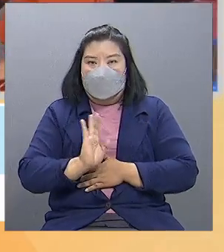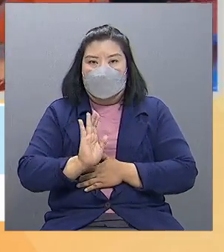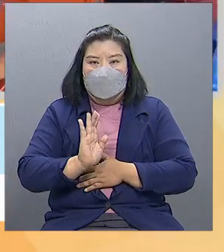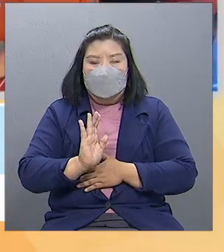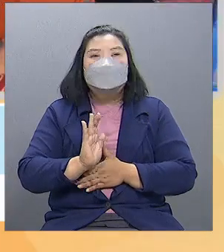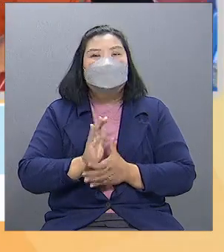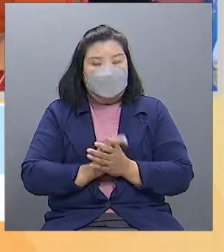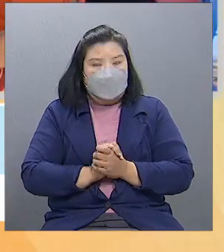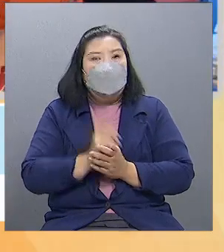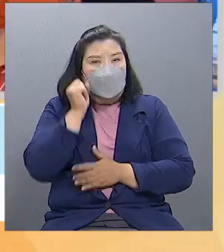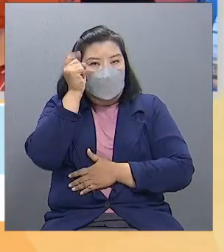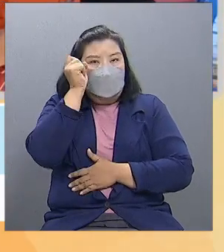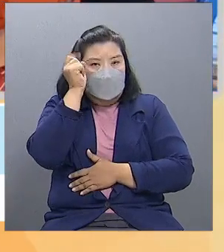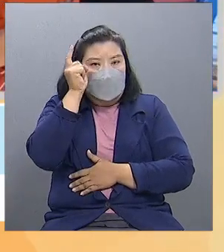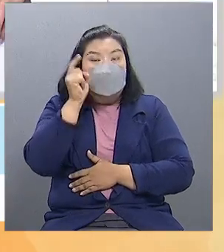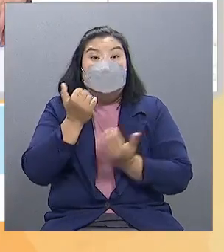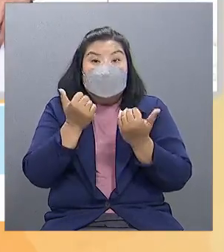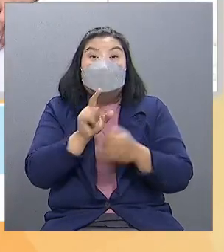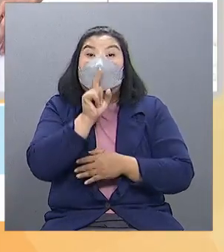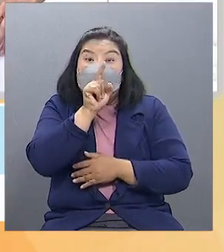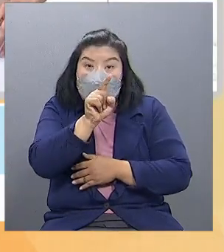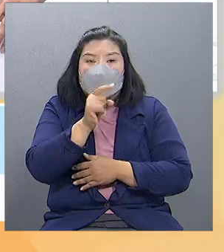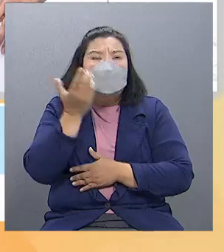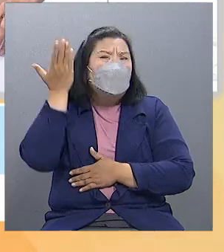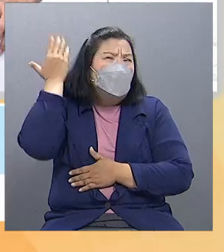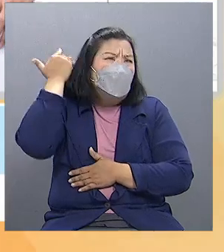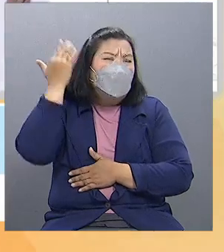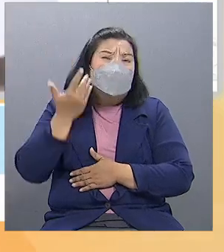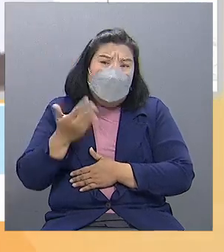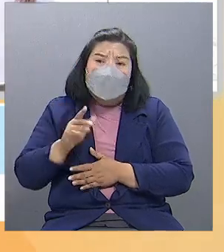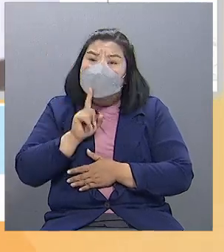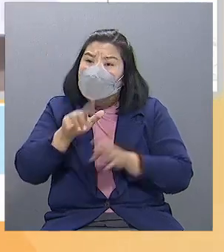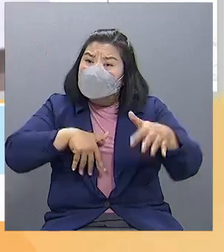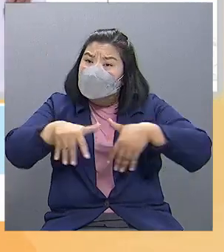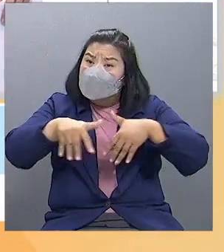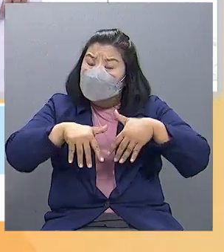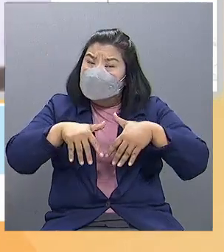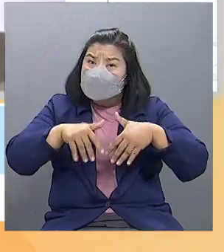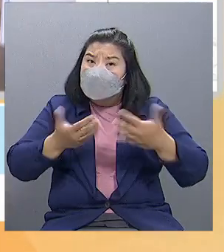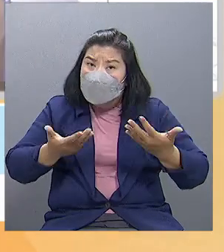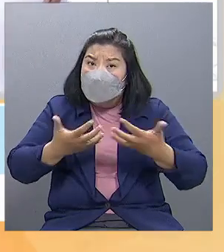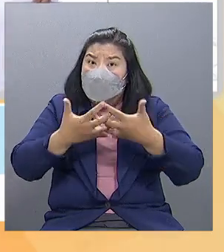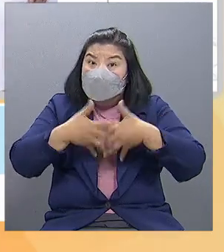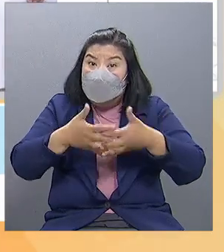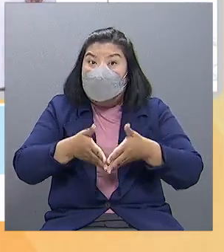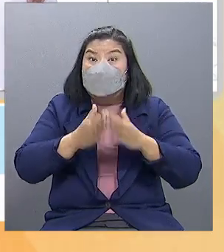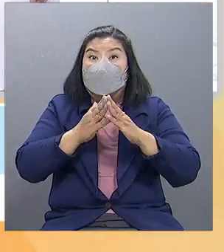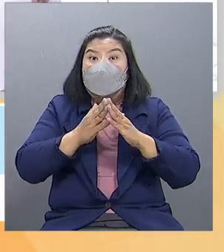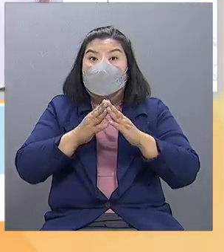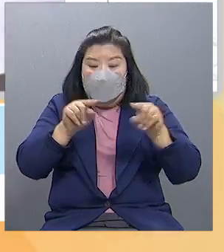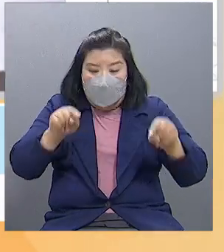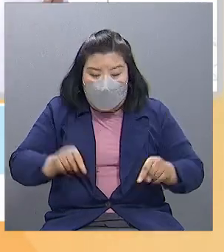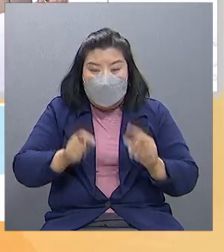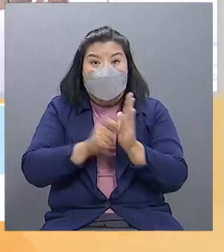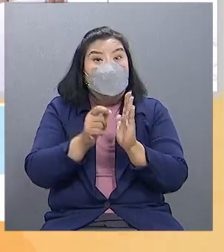ถามหนงนายภที่ผ่านมาชะบาท accidentsไปตัวชอบแล้นโรงงานนี้คือไม่ได้ขออนุญาตถูกต้องมัผิดมาตงแบแก